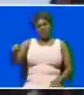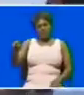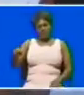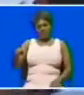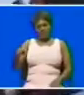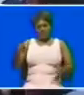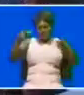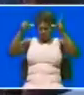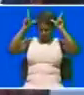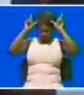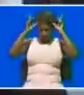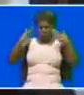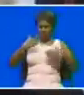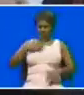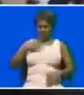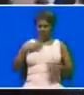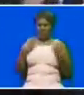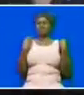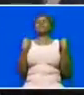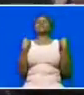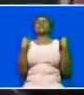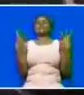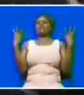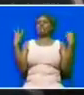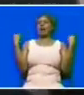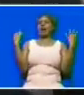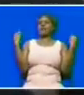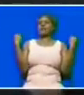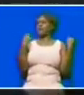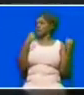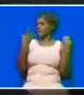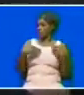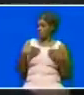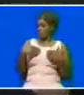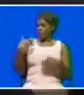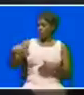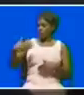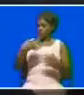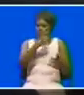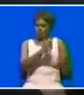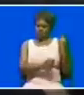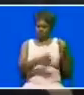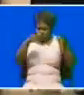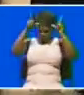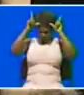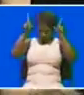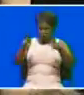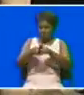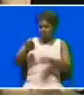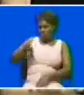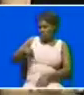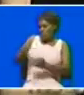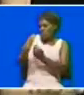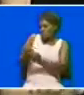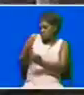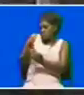My cows sleep on mattresses because they are just like human beings. Actually, I tell people that dairy cows are like women. You have to pamper them